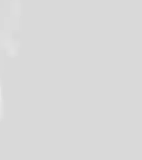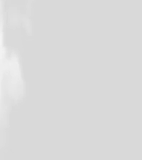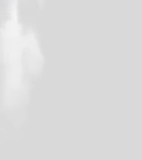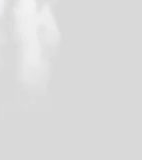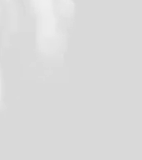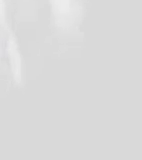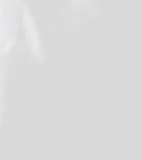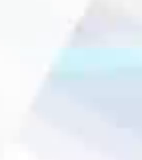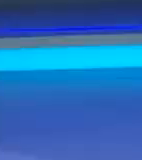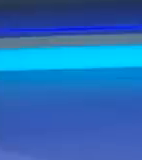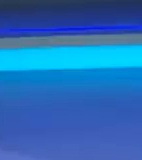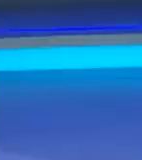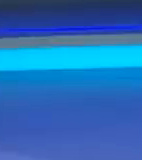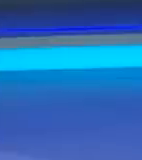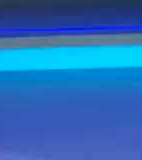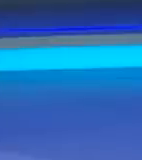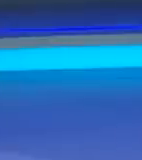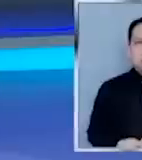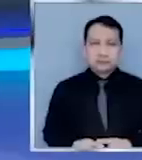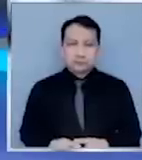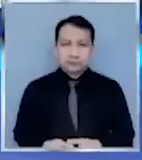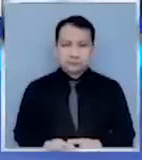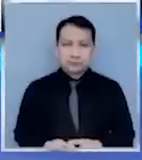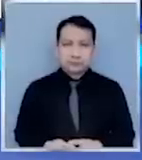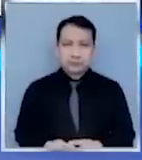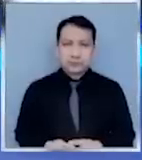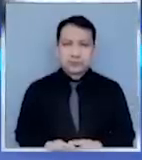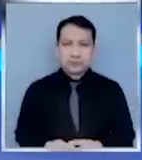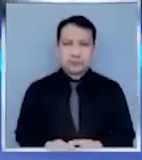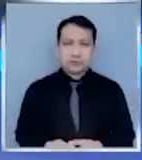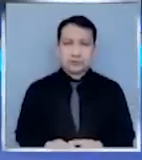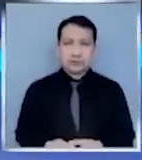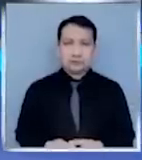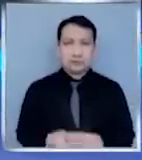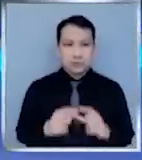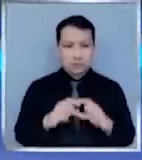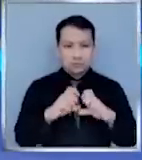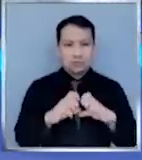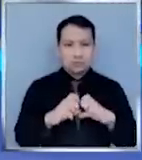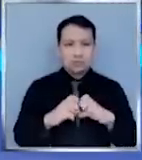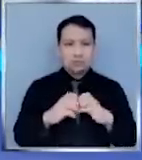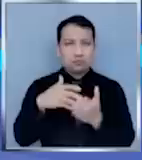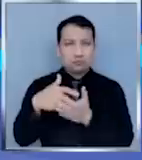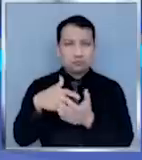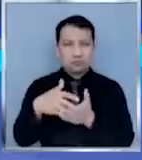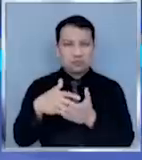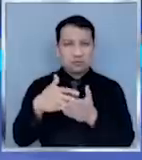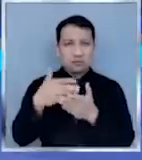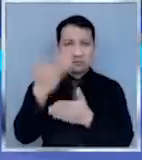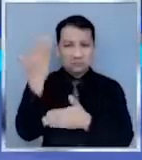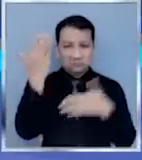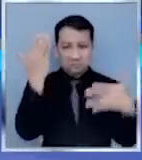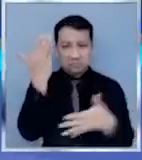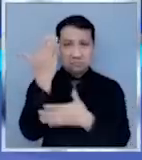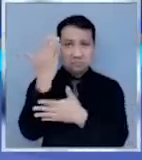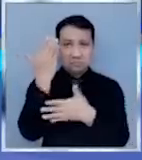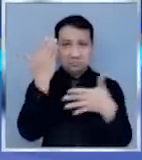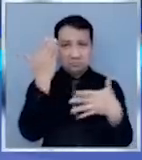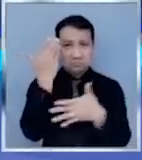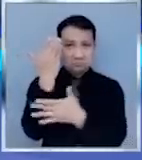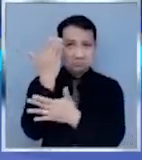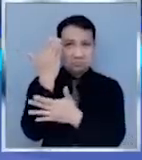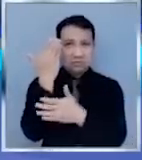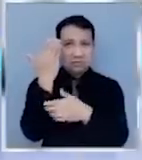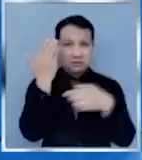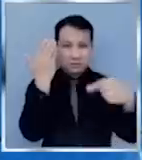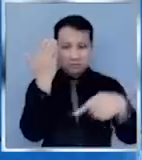GMA News. Mga kapuso, humina na ang epekto ng share line pero may tsansa pa rin ang ulan sa ilang bahagi ng